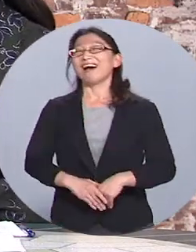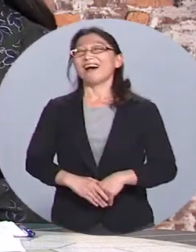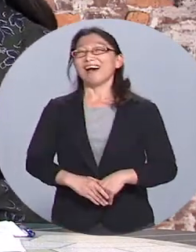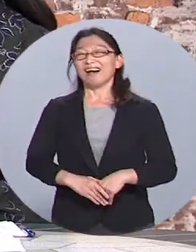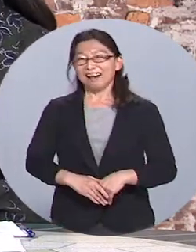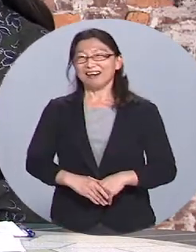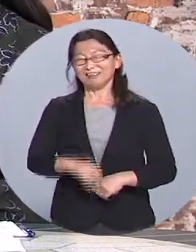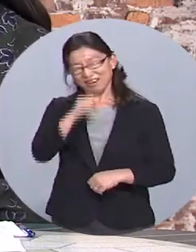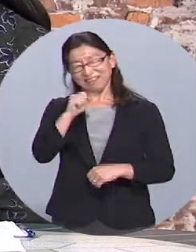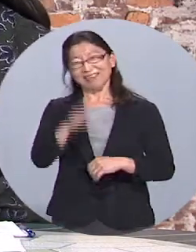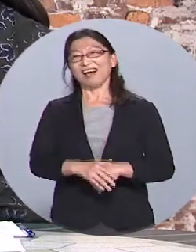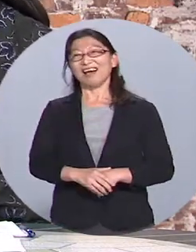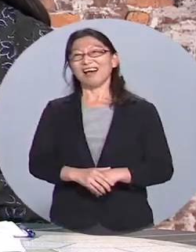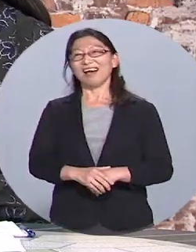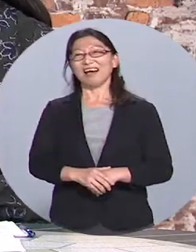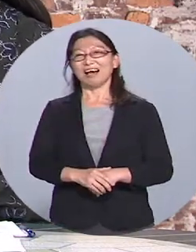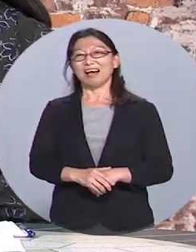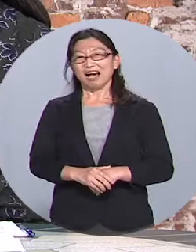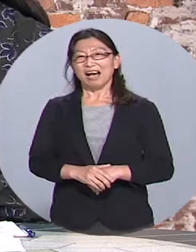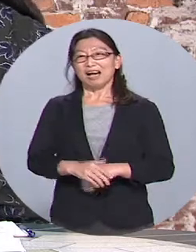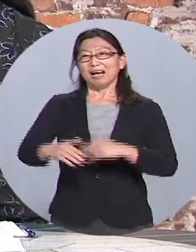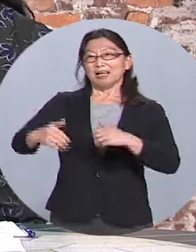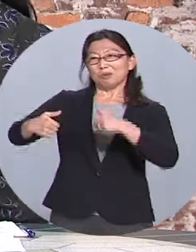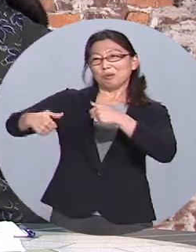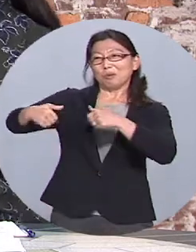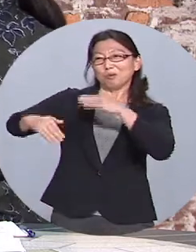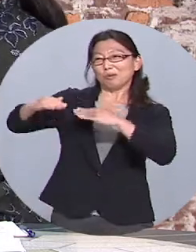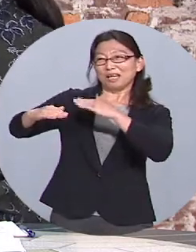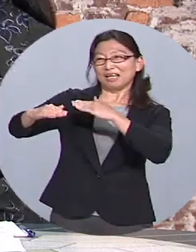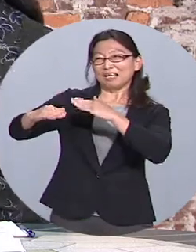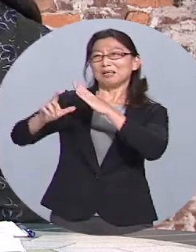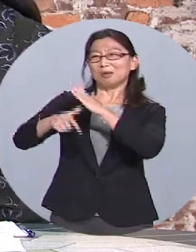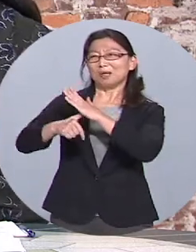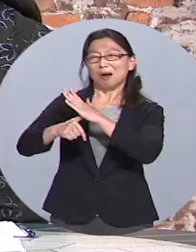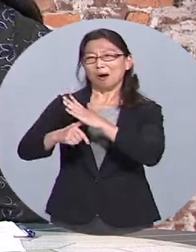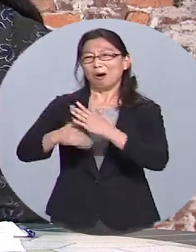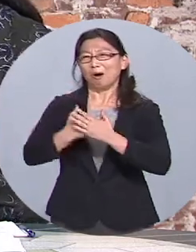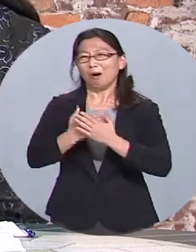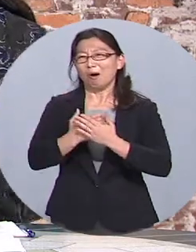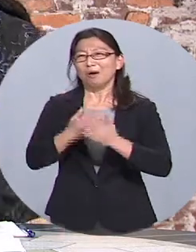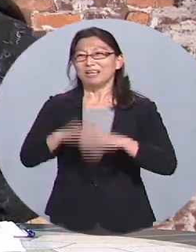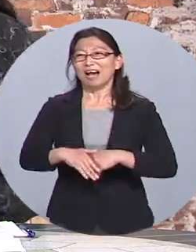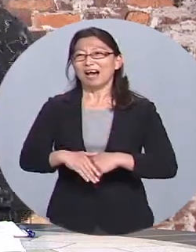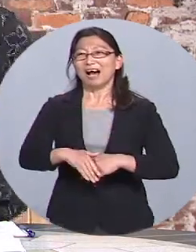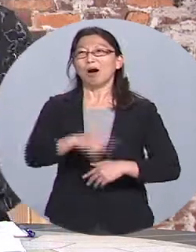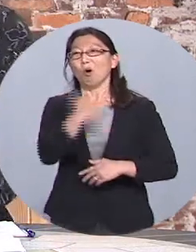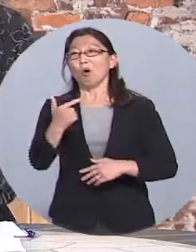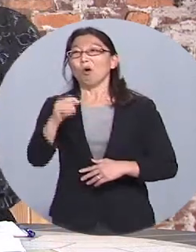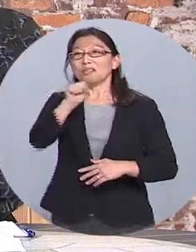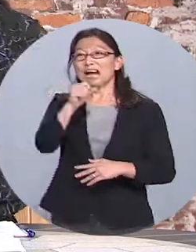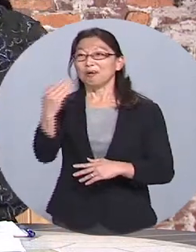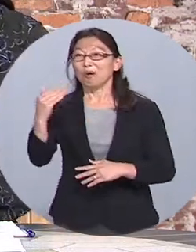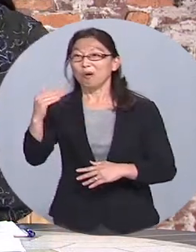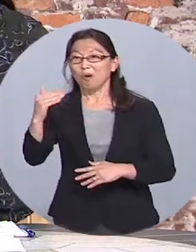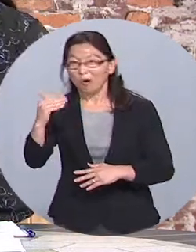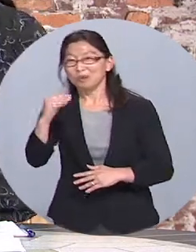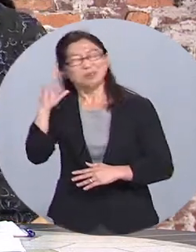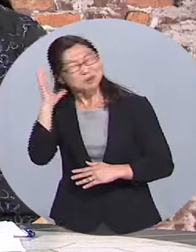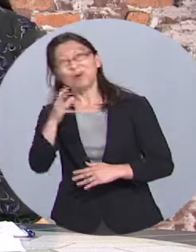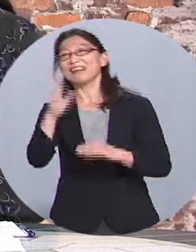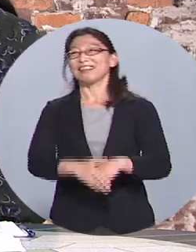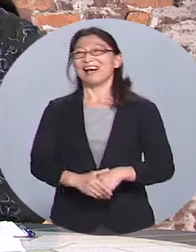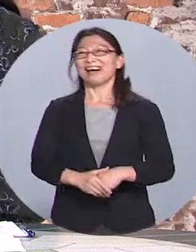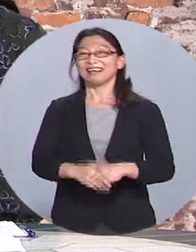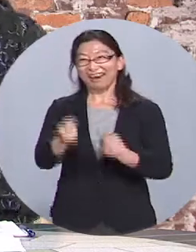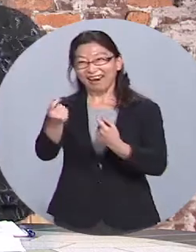ね。 なんか同点になった時ヒヤヒヤしたけどね。 確かに 大阪は半端なかったですね。 みんな言うんですよ